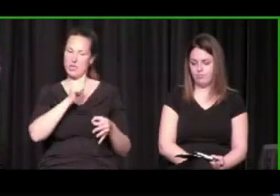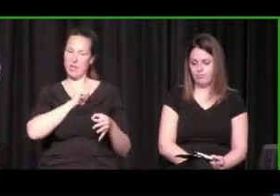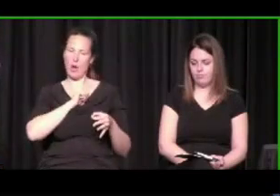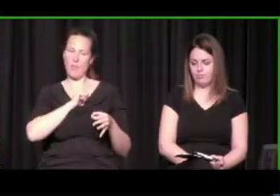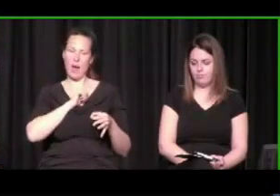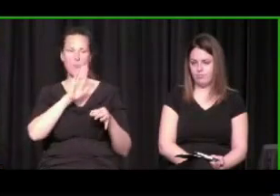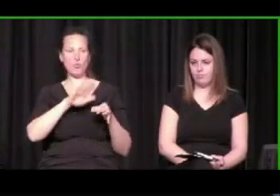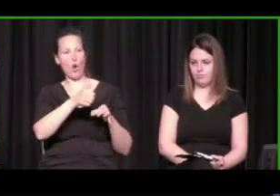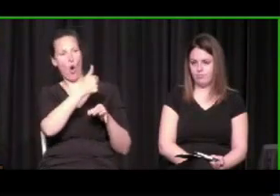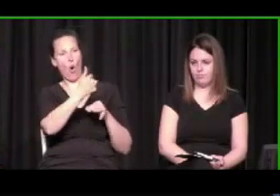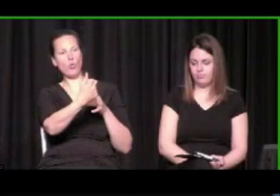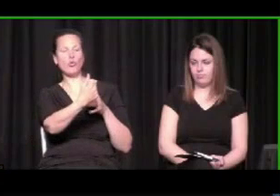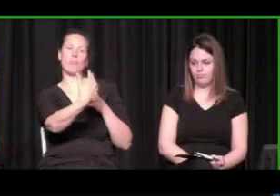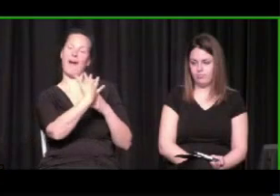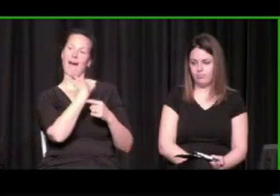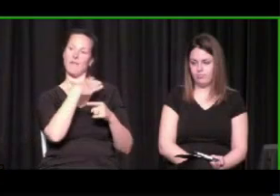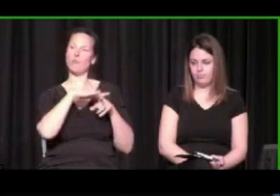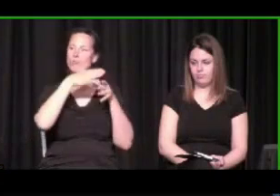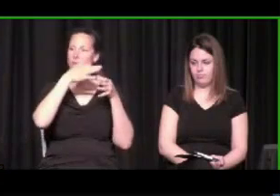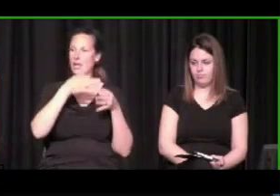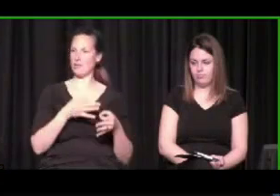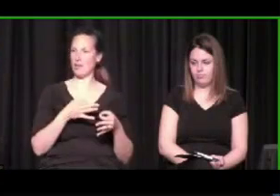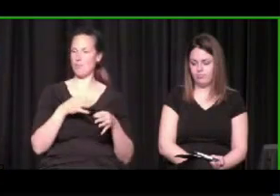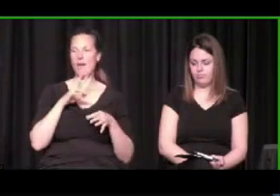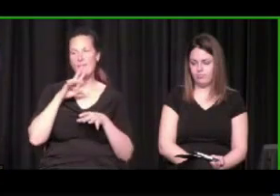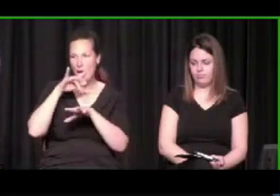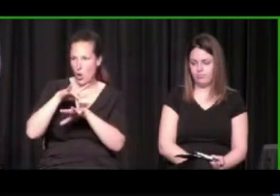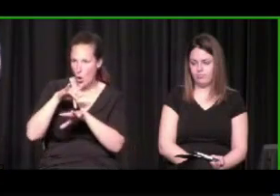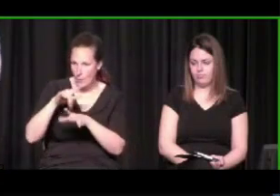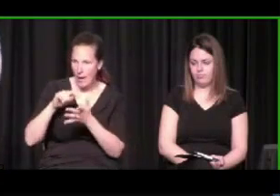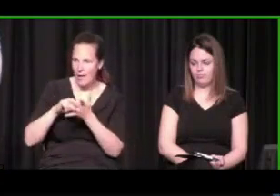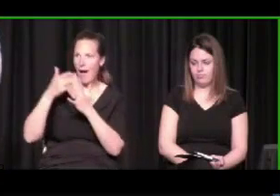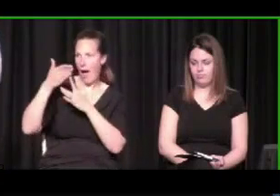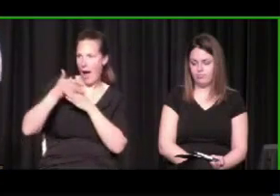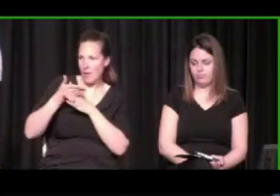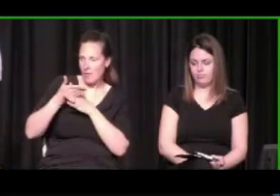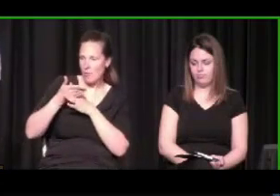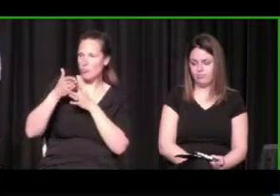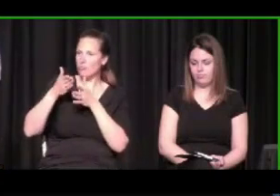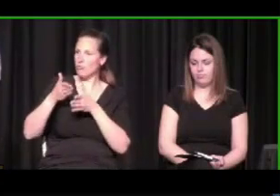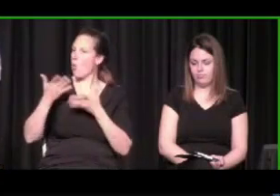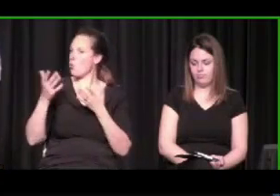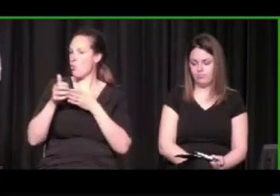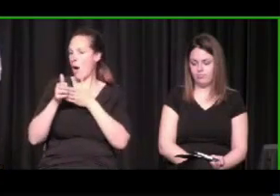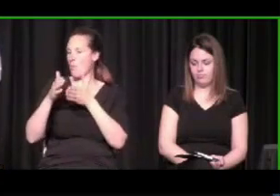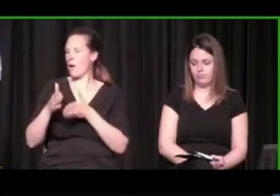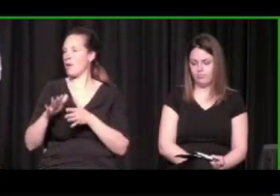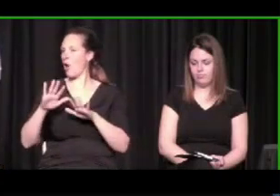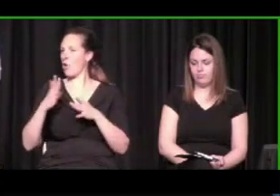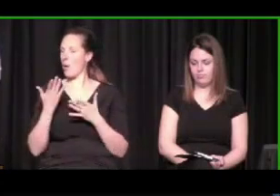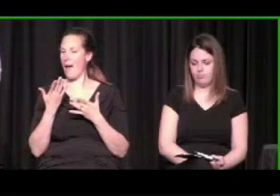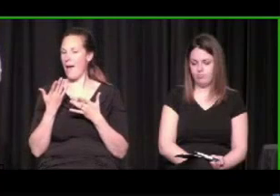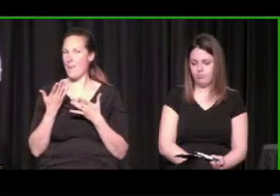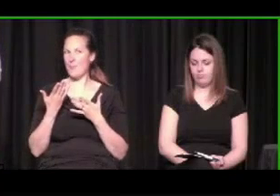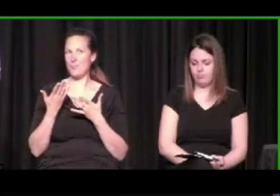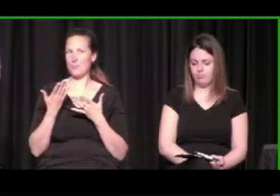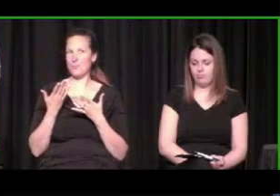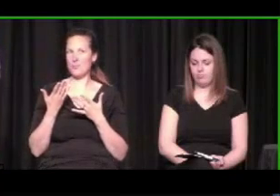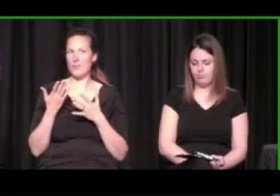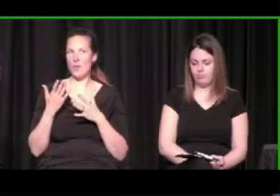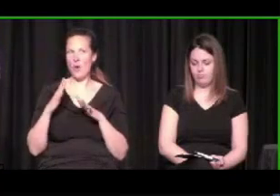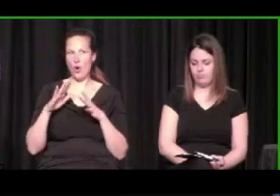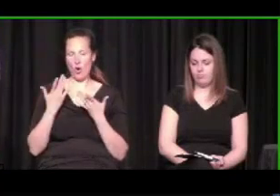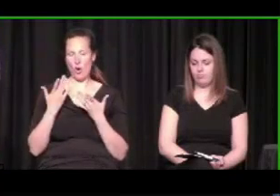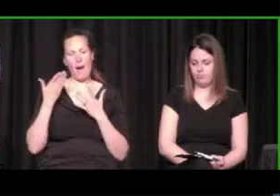externes induits. Concrètement, qu'est-ce que ça veut dire tout ça quand je suis un intervenant, un accompagnateur? Dans quelle mesure l'accompagnement,